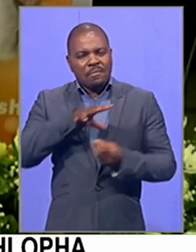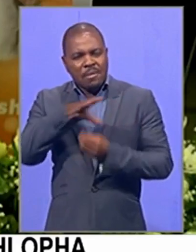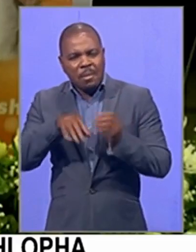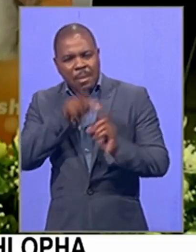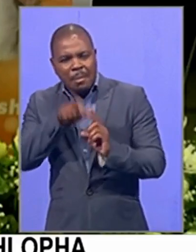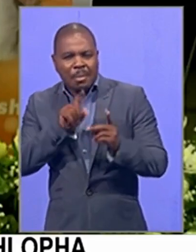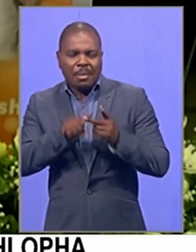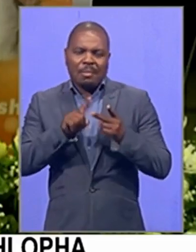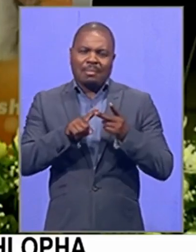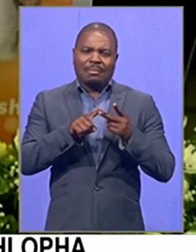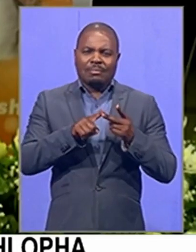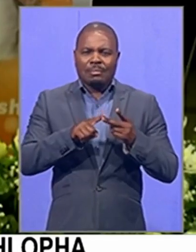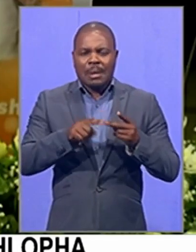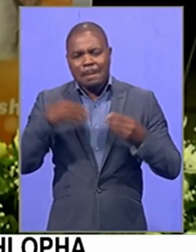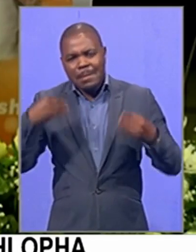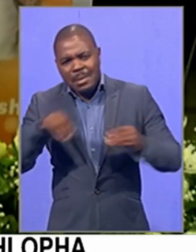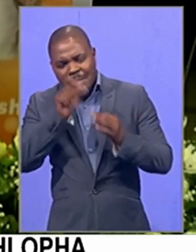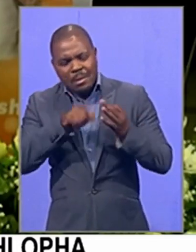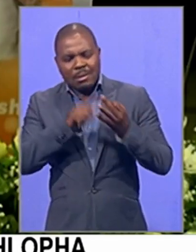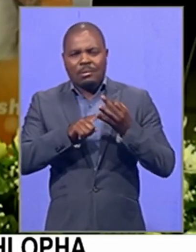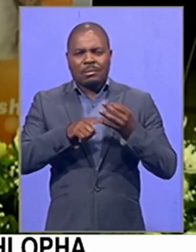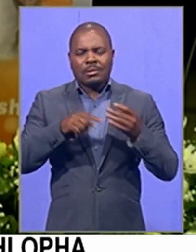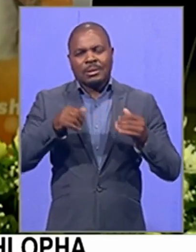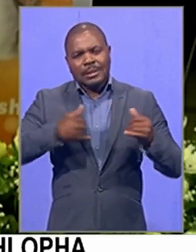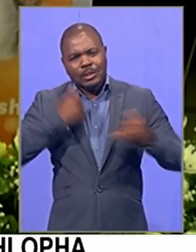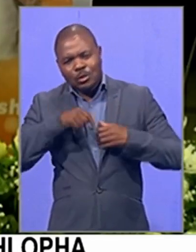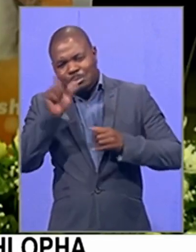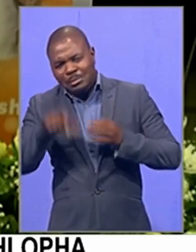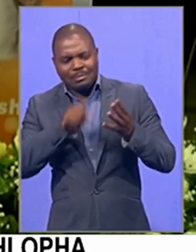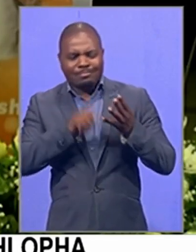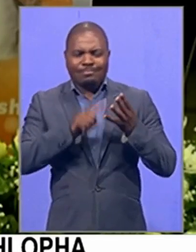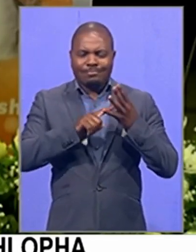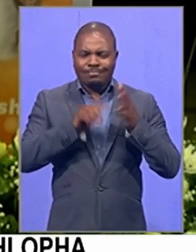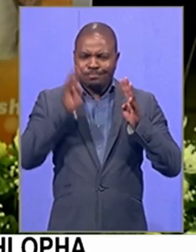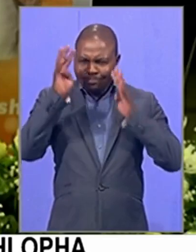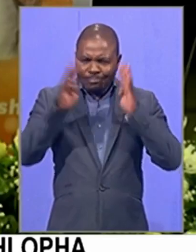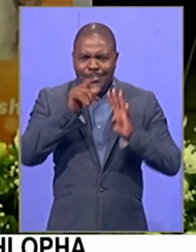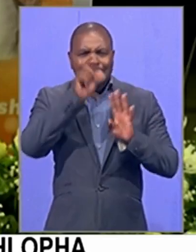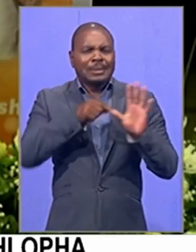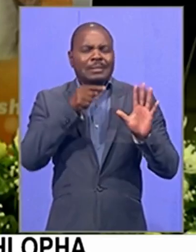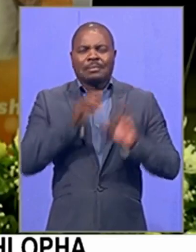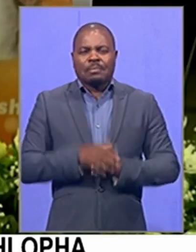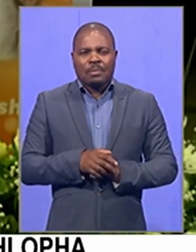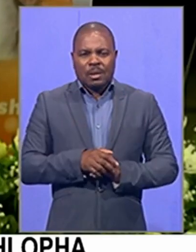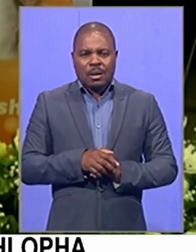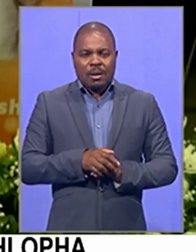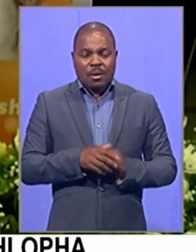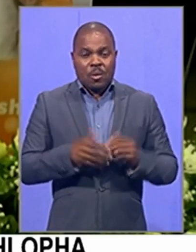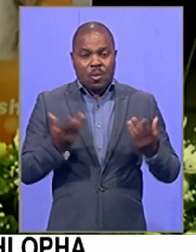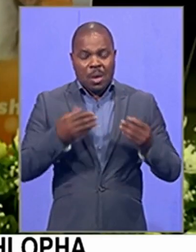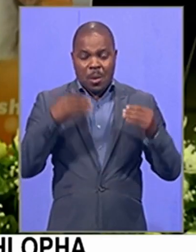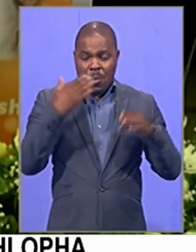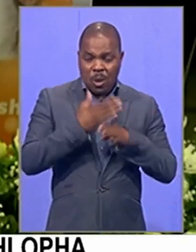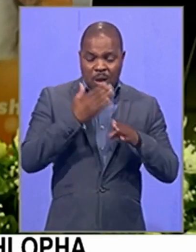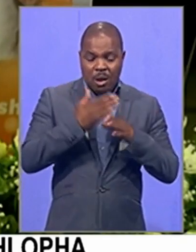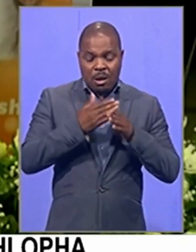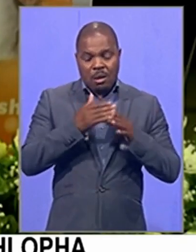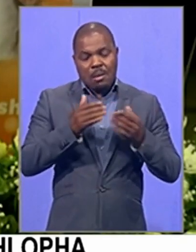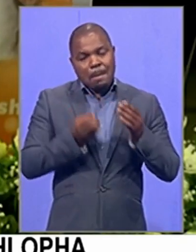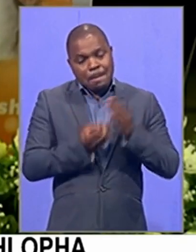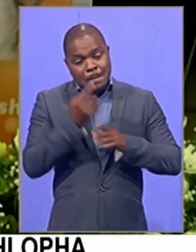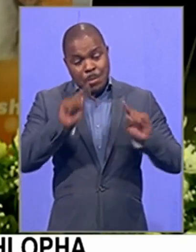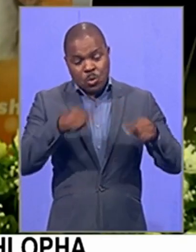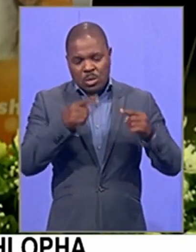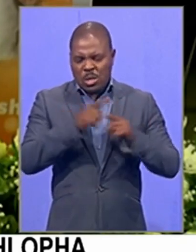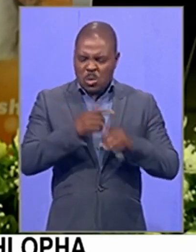an entertainer, an artist himself, a very creative person when it comes to kusebenza e-studio, and a